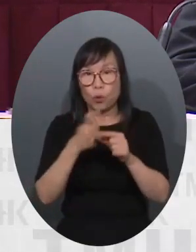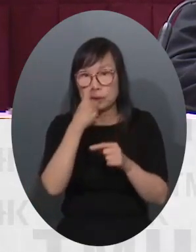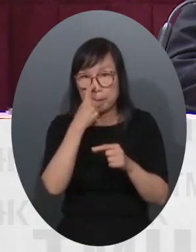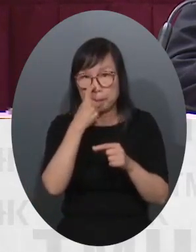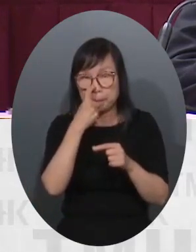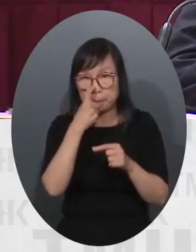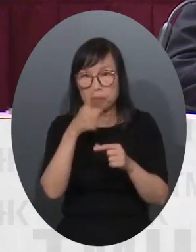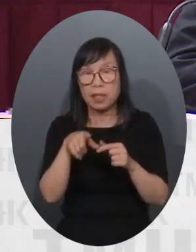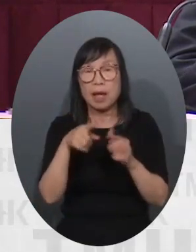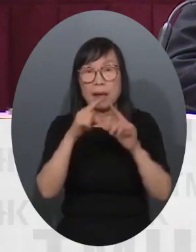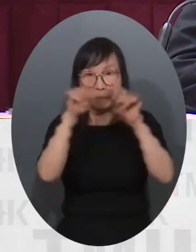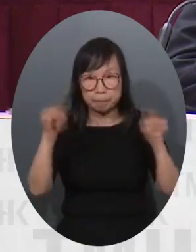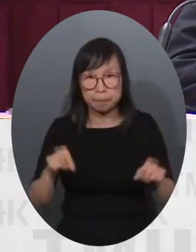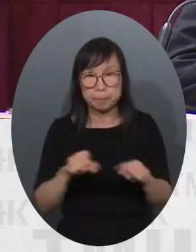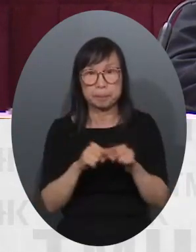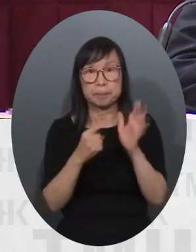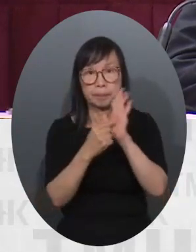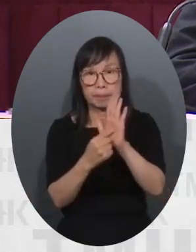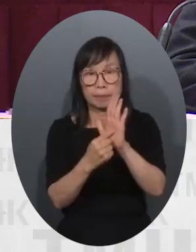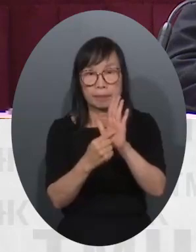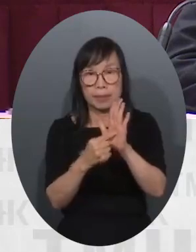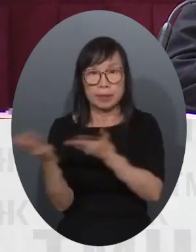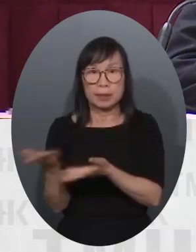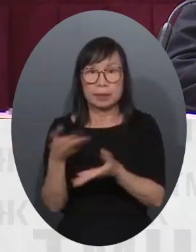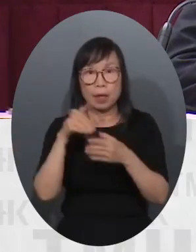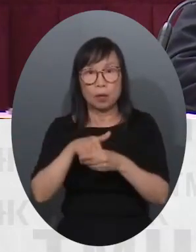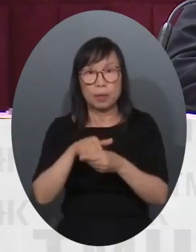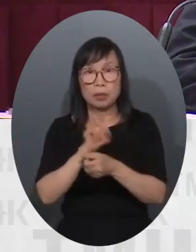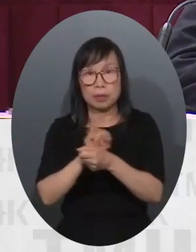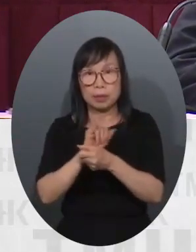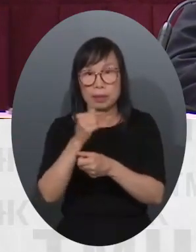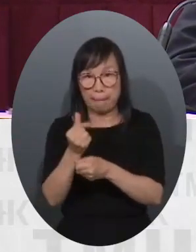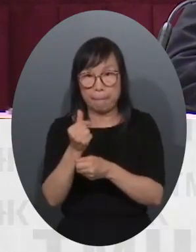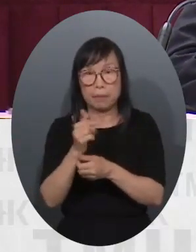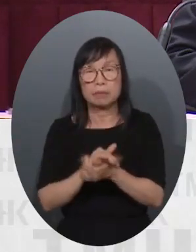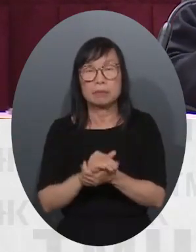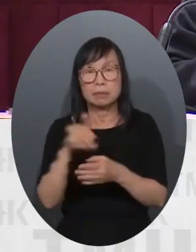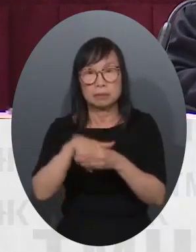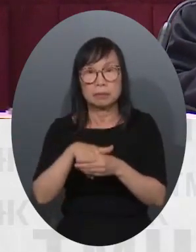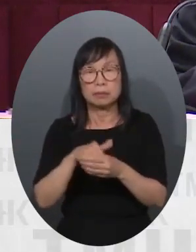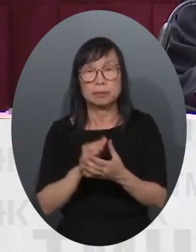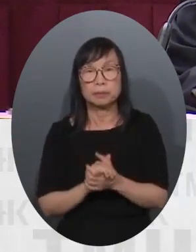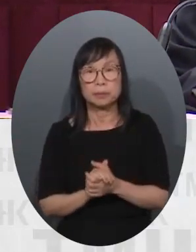文已經顯示在屏幕上，請投票，你有十秒的時間進行投票。